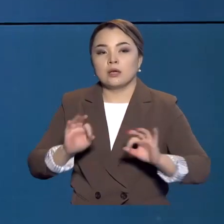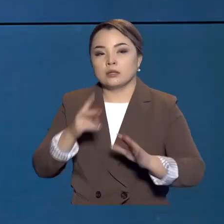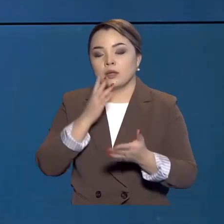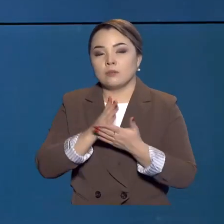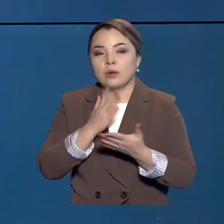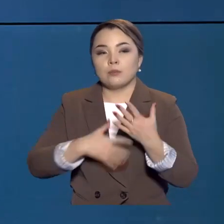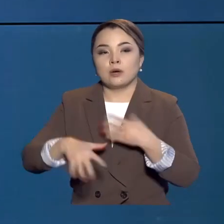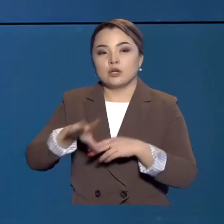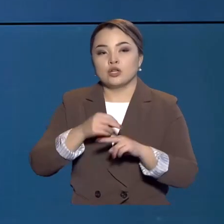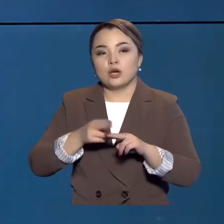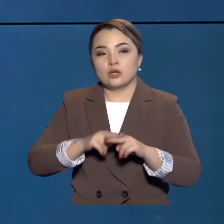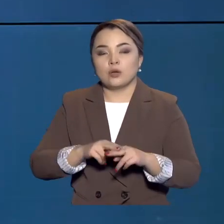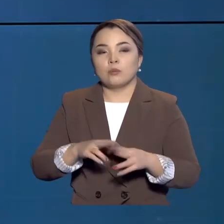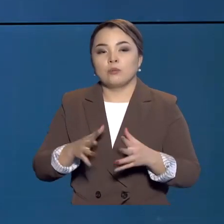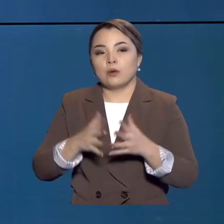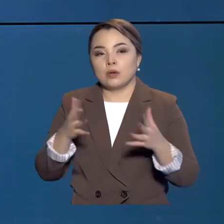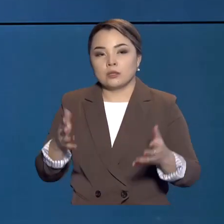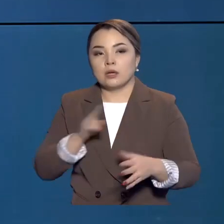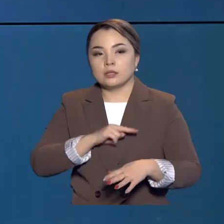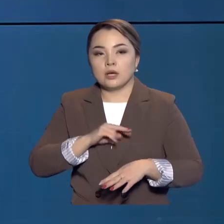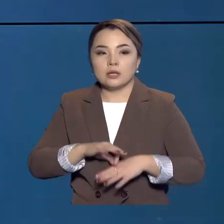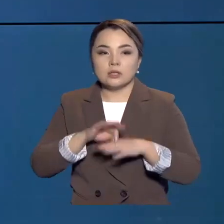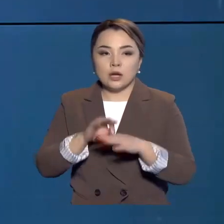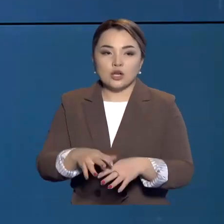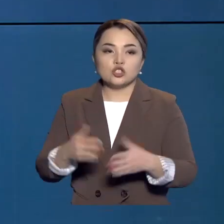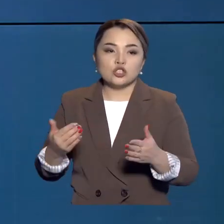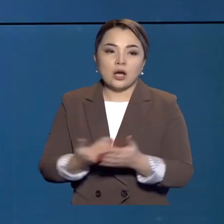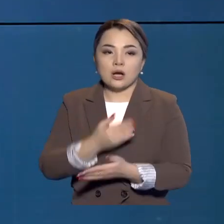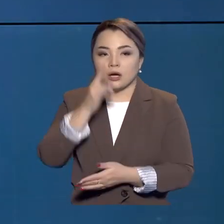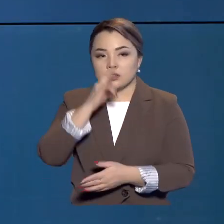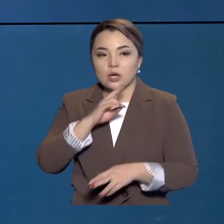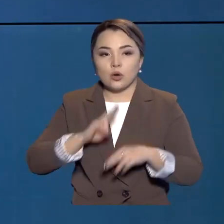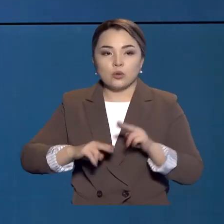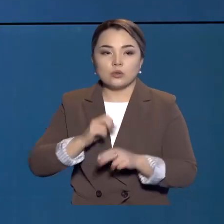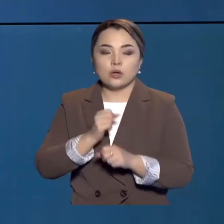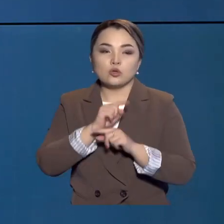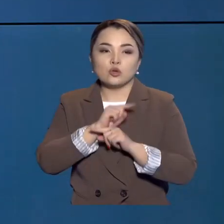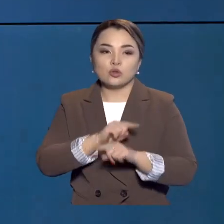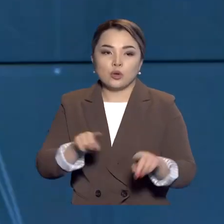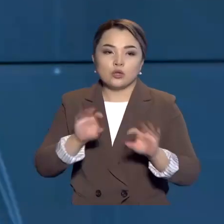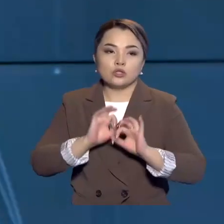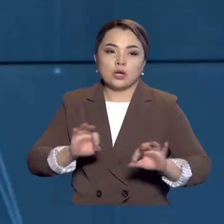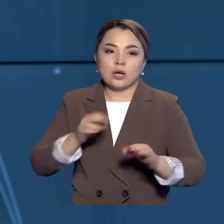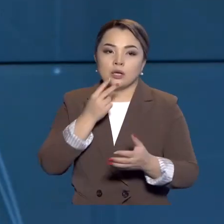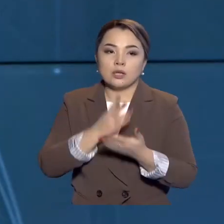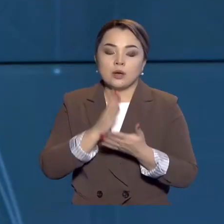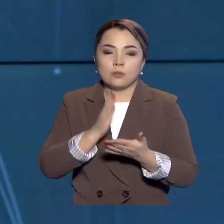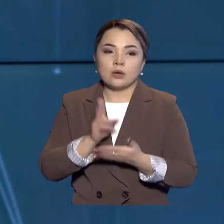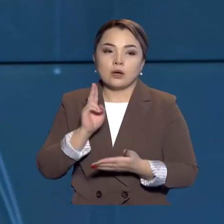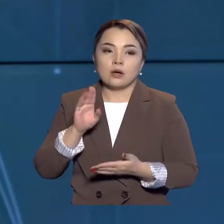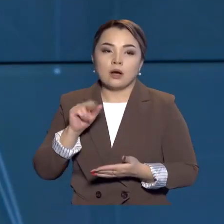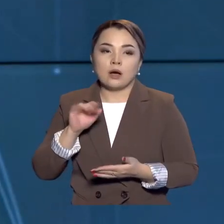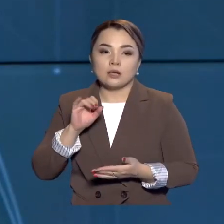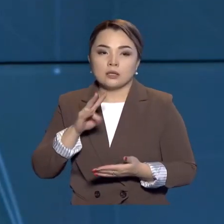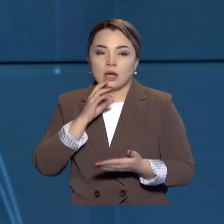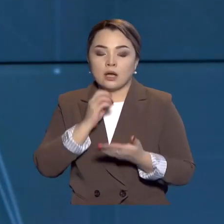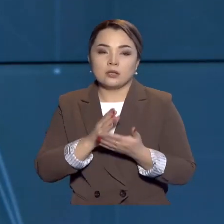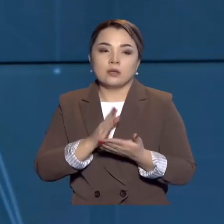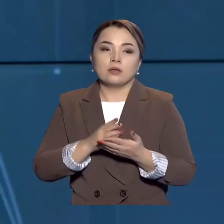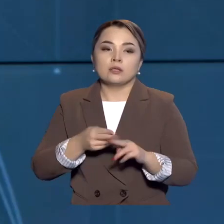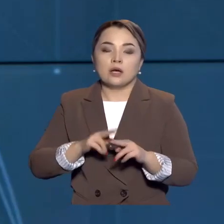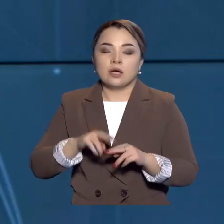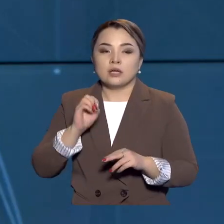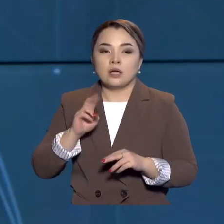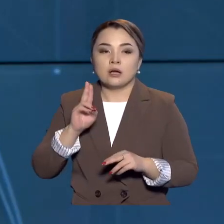Ол баршаңызды үлкен жасампаз процеске жаңа Қазақстанды құруға үндейді деп жазды. Ерлан Қаринның айтуынша, бұл